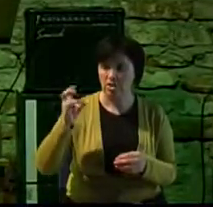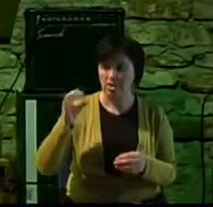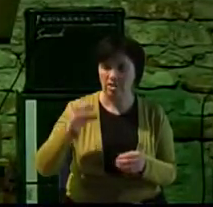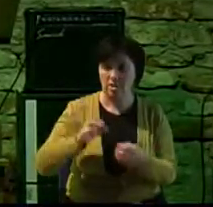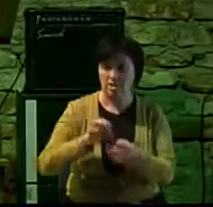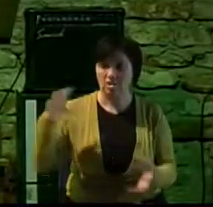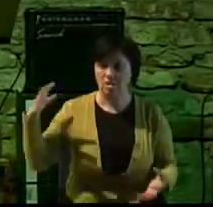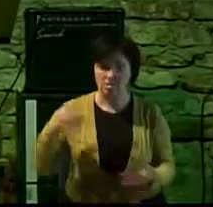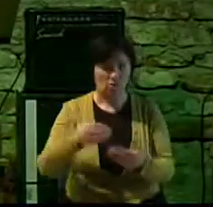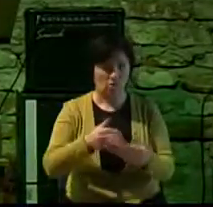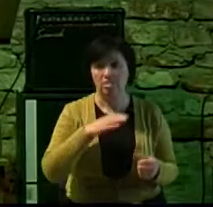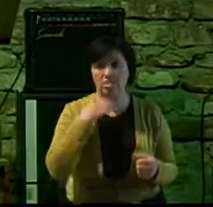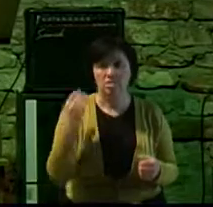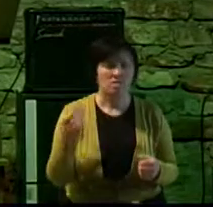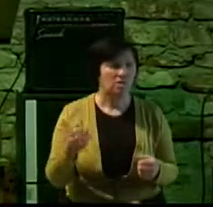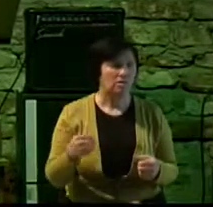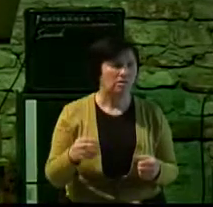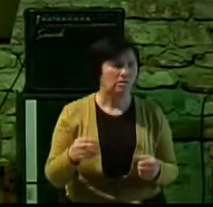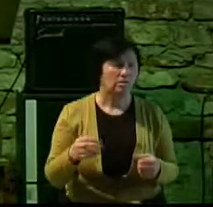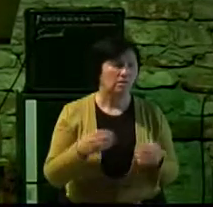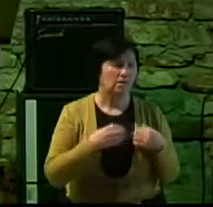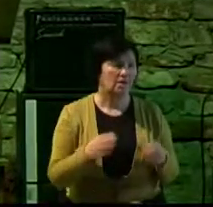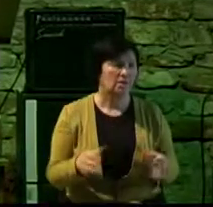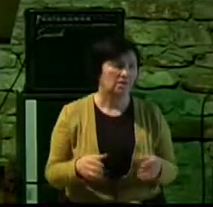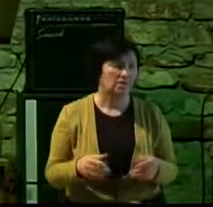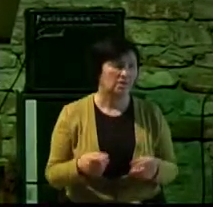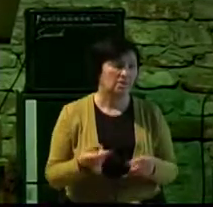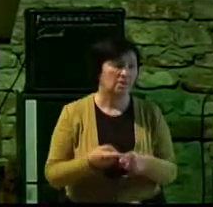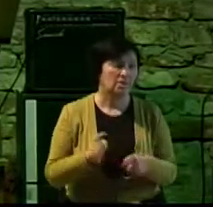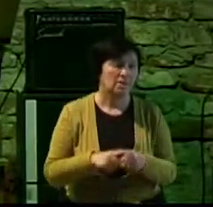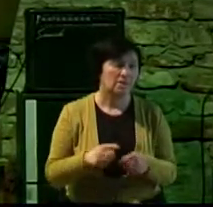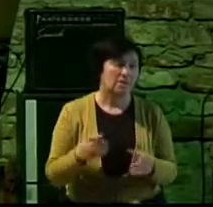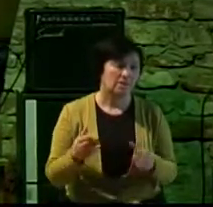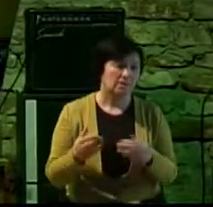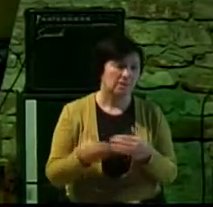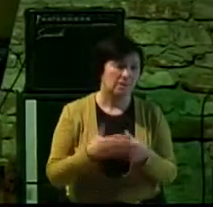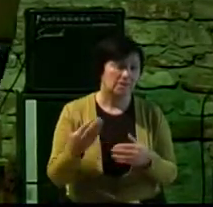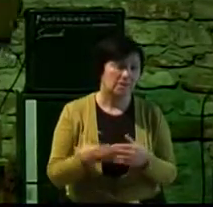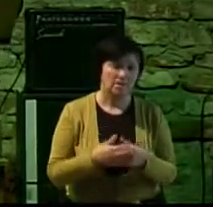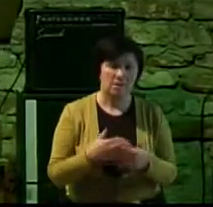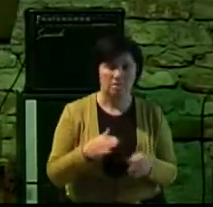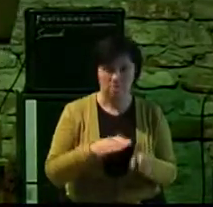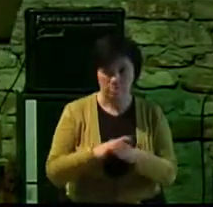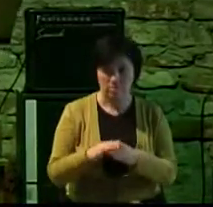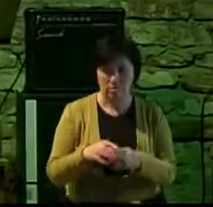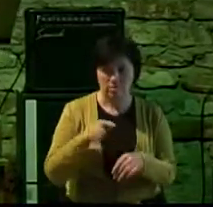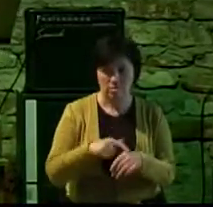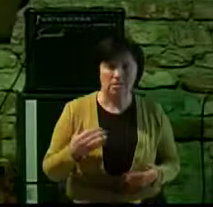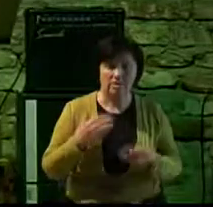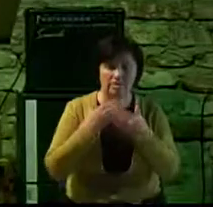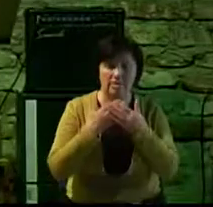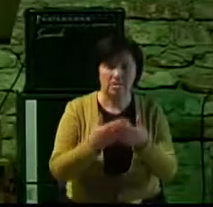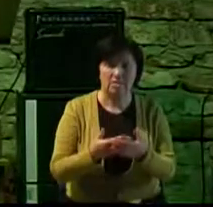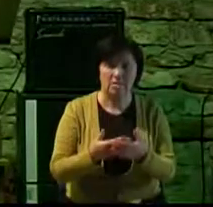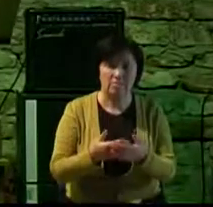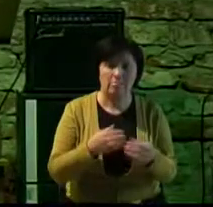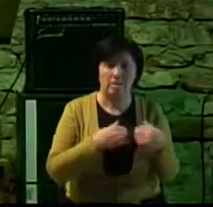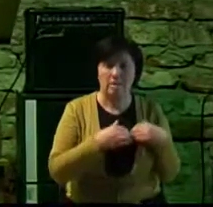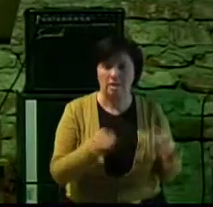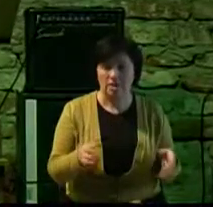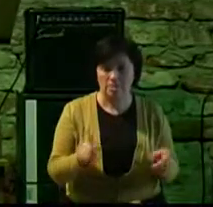Это то, что является последним дисциплинарным взысканием, которое предусмотрел Господь Иисус